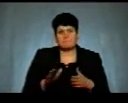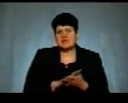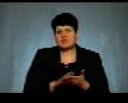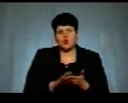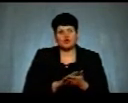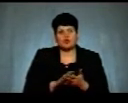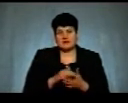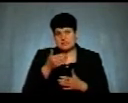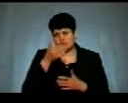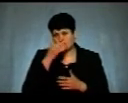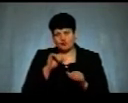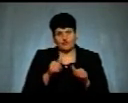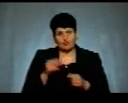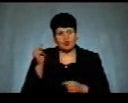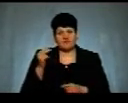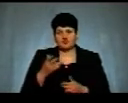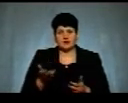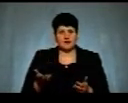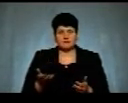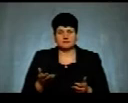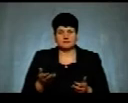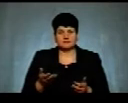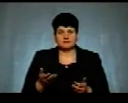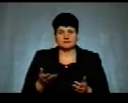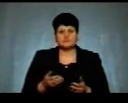на заочній формі навчання.